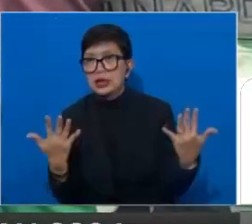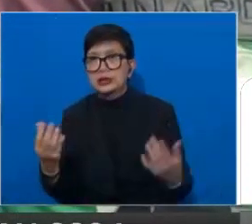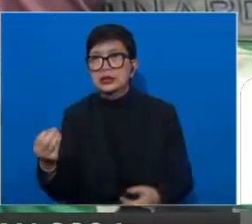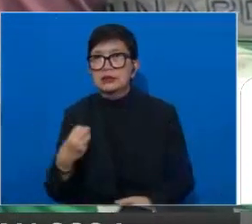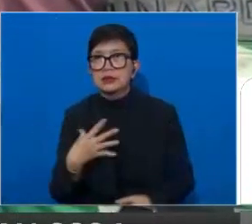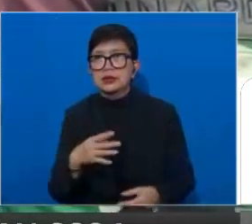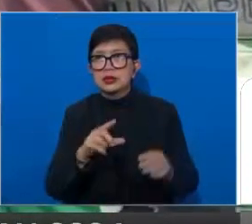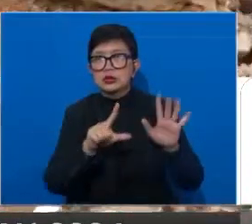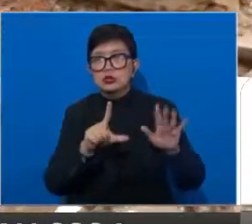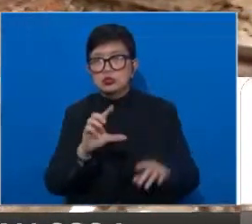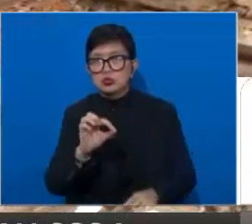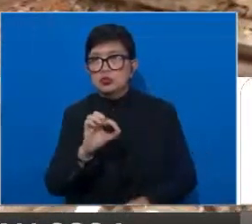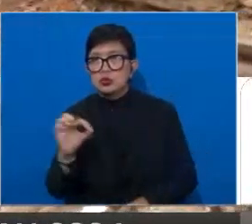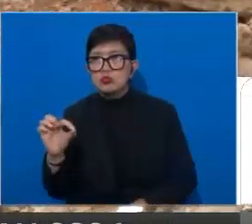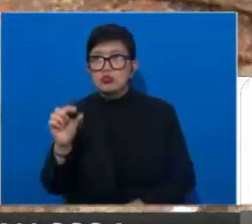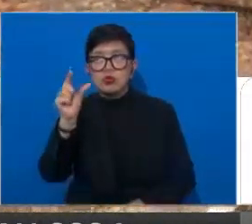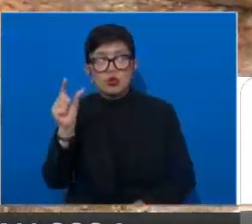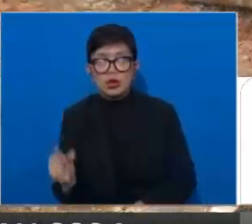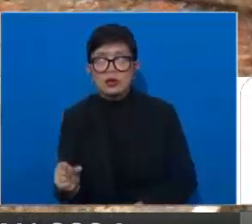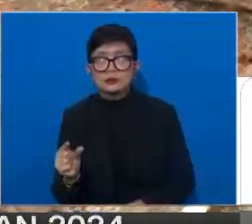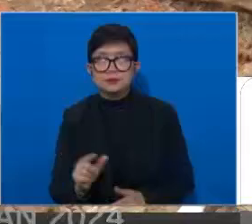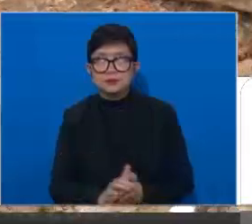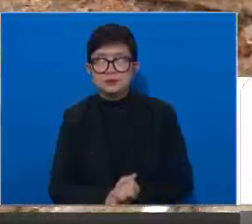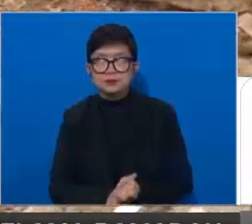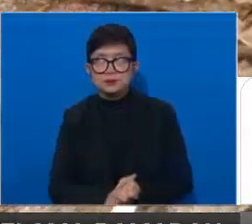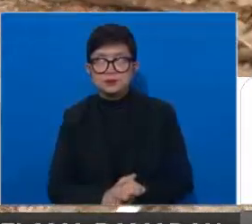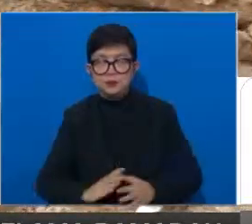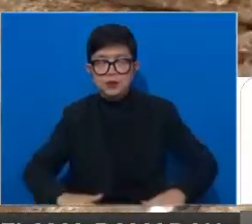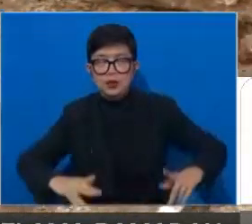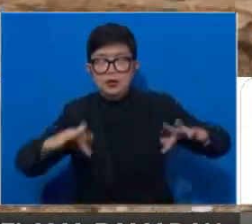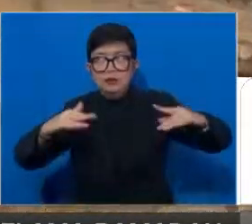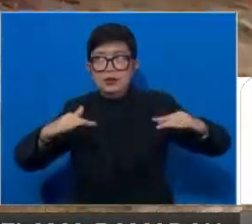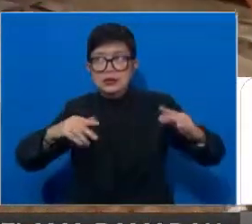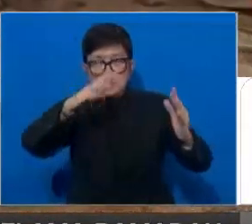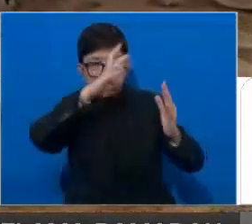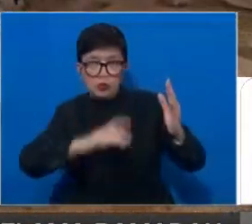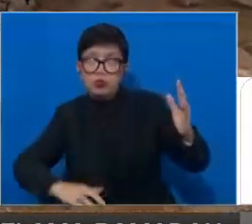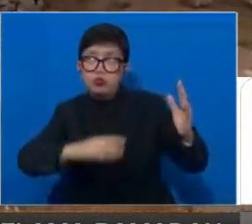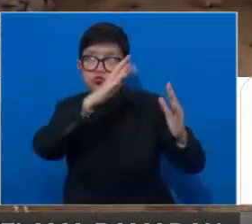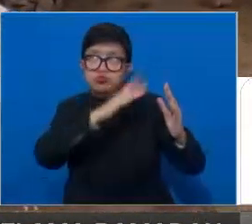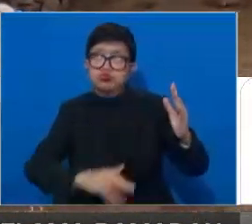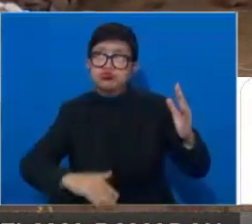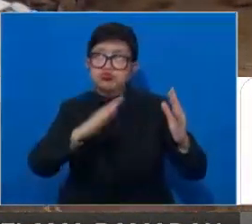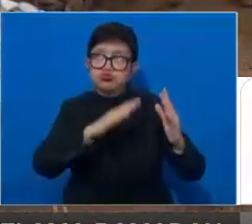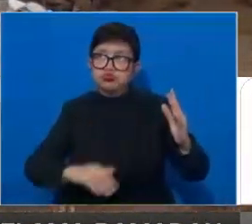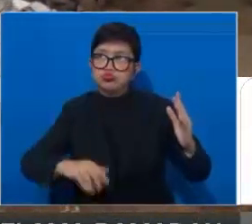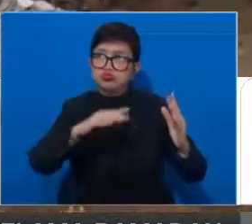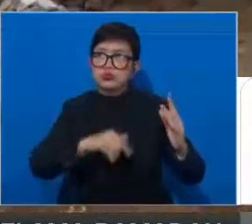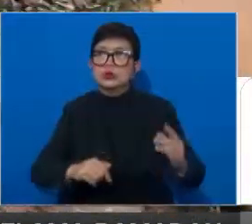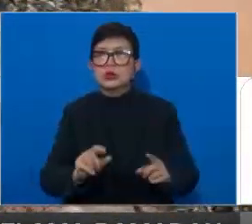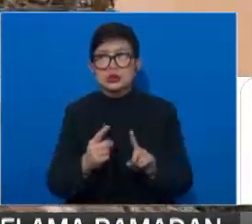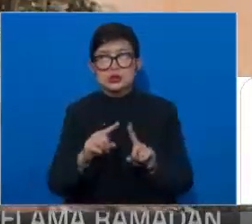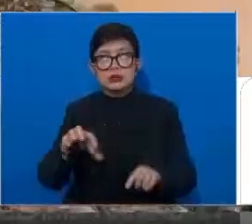lebih 70 orang. Banjir dan tanah longsor menimpa 11 dari 15 kecamatan yang ada di Kabupaten Pesisir